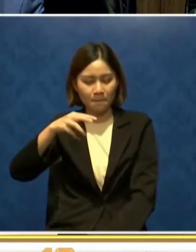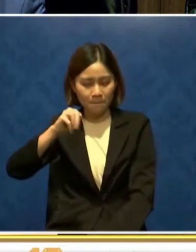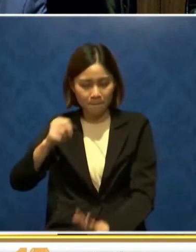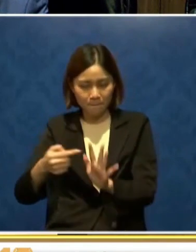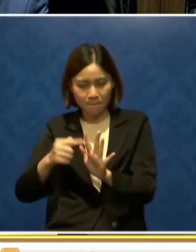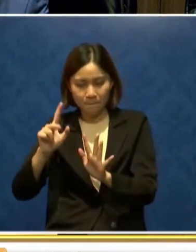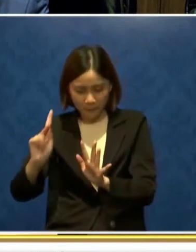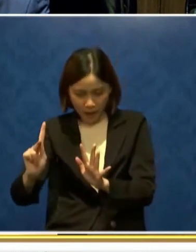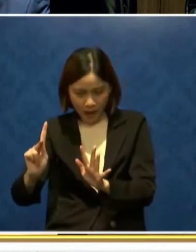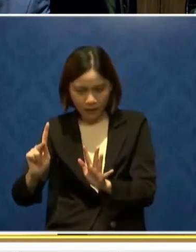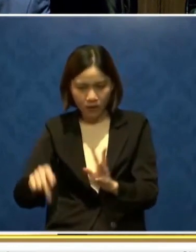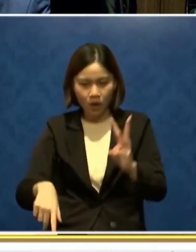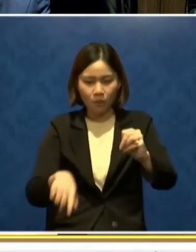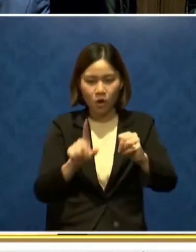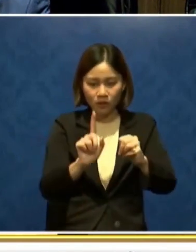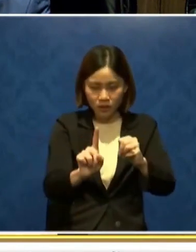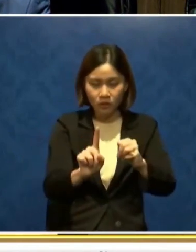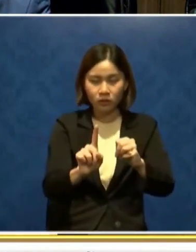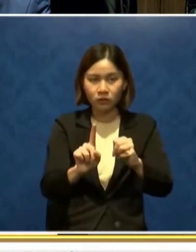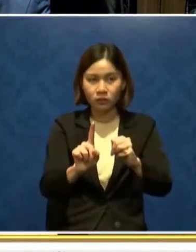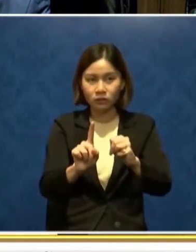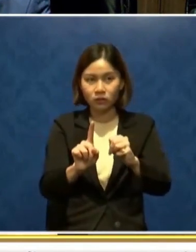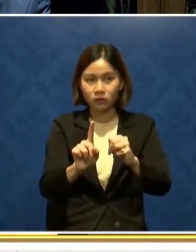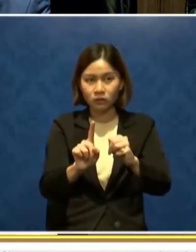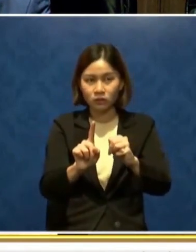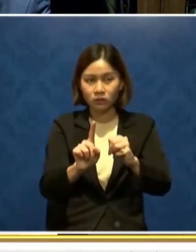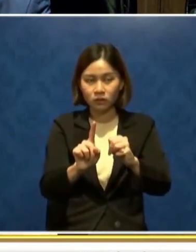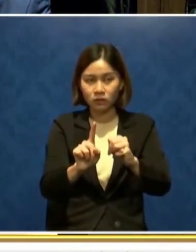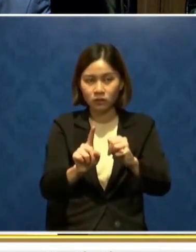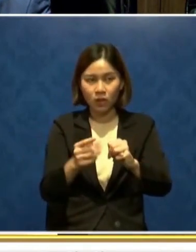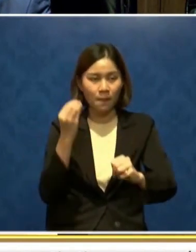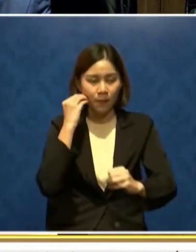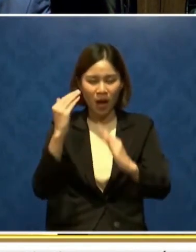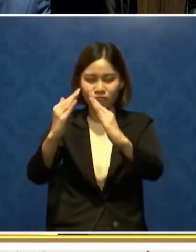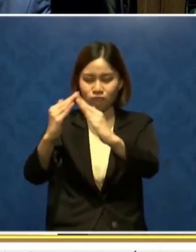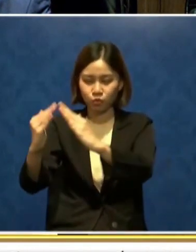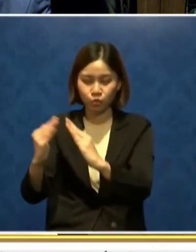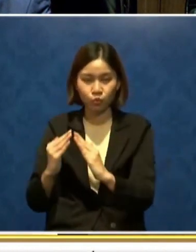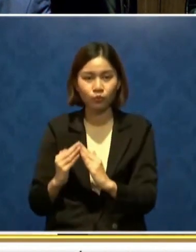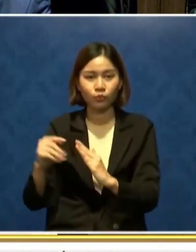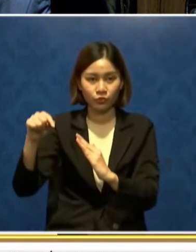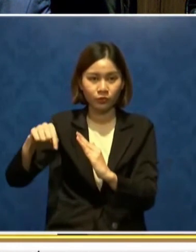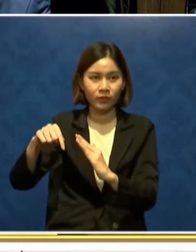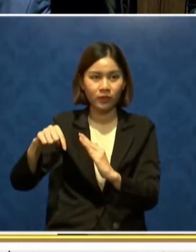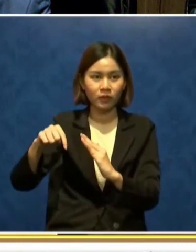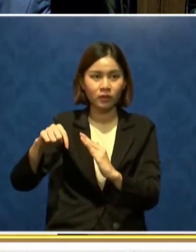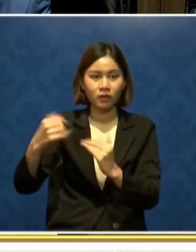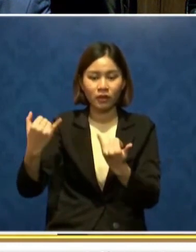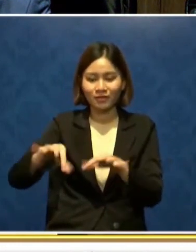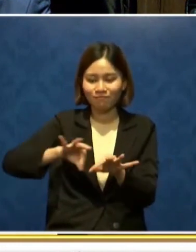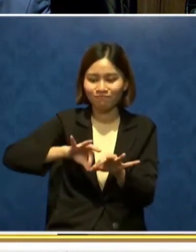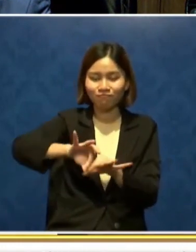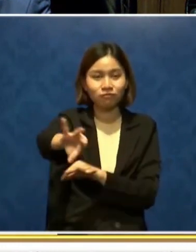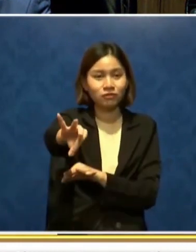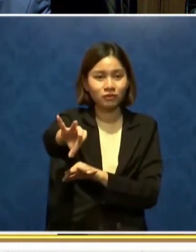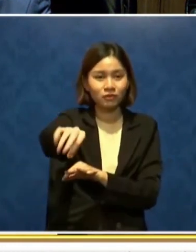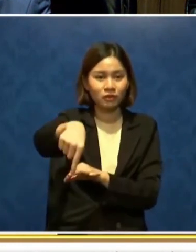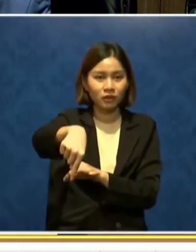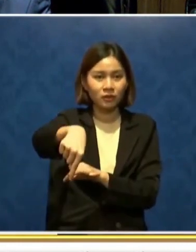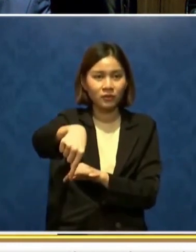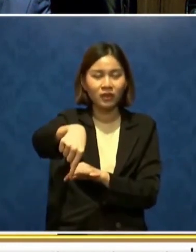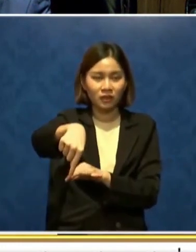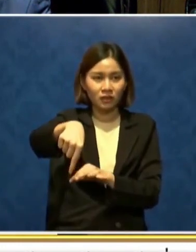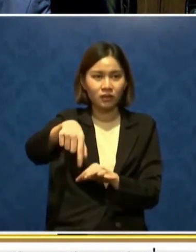ตำบลปากแพรกหมู่1ตำบลปากแพรกหมู่บ้านเลยครับท่านประธานครับถูกขีดข่วนไปนะครับ